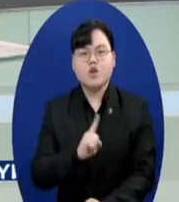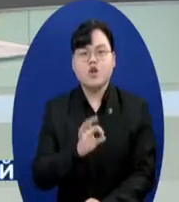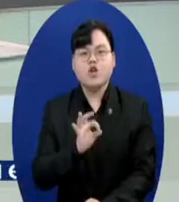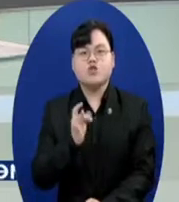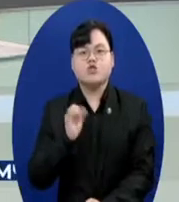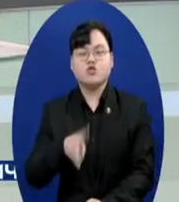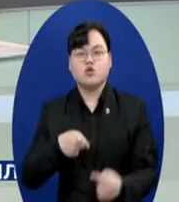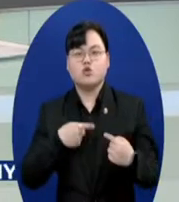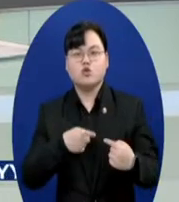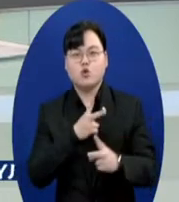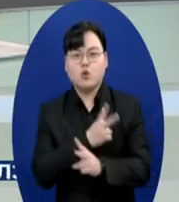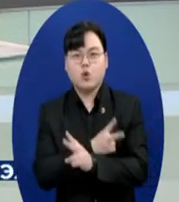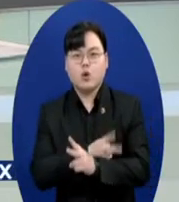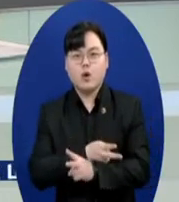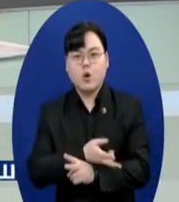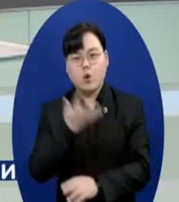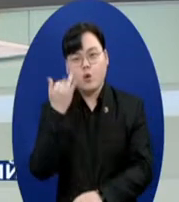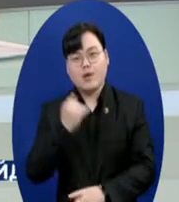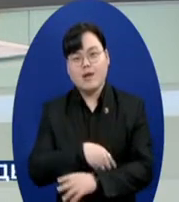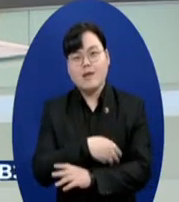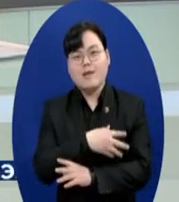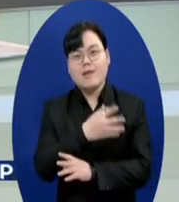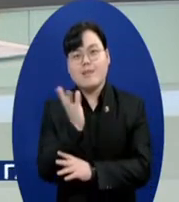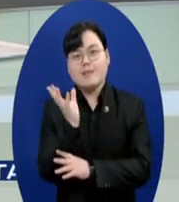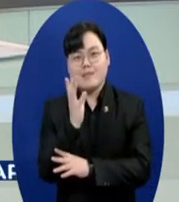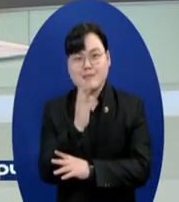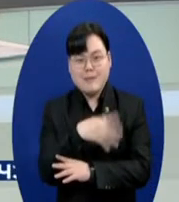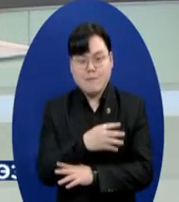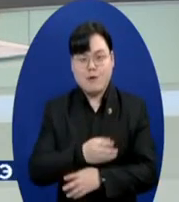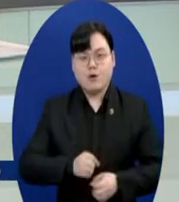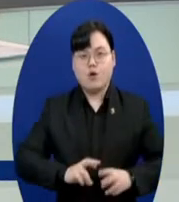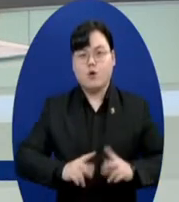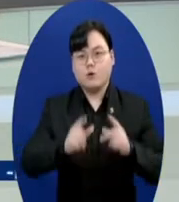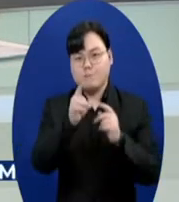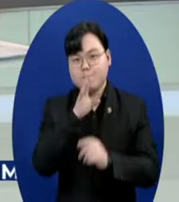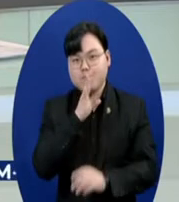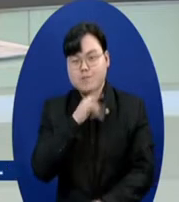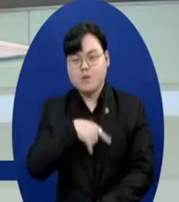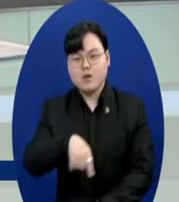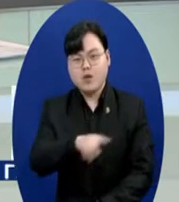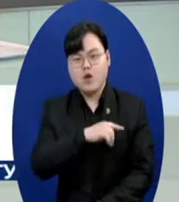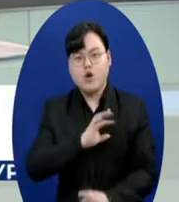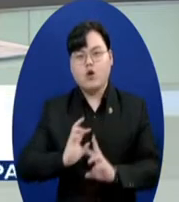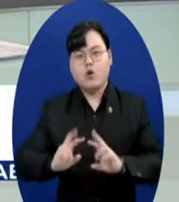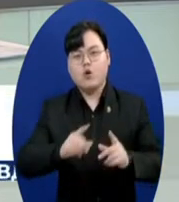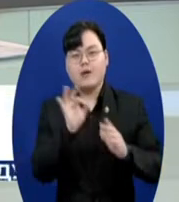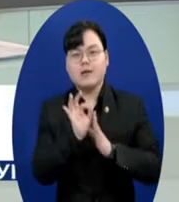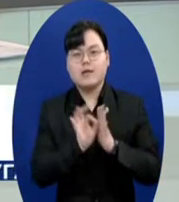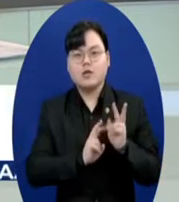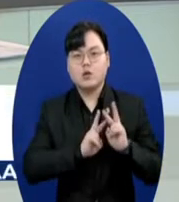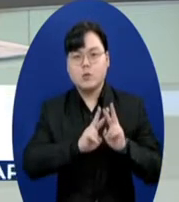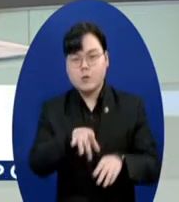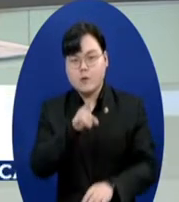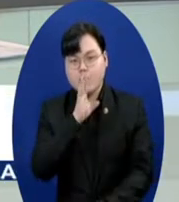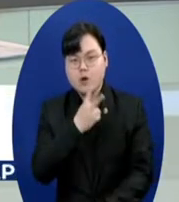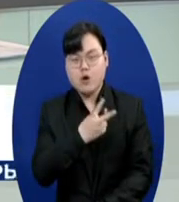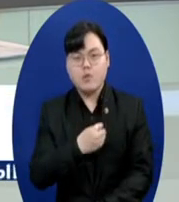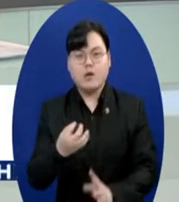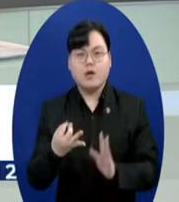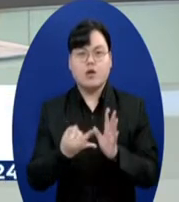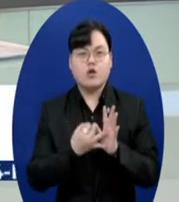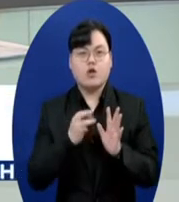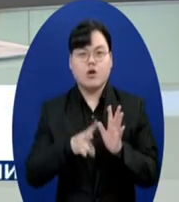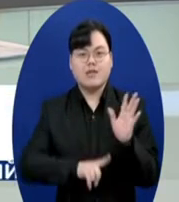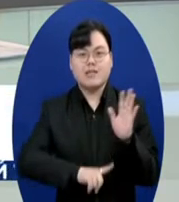хөдөлгөөний эрх намрын чуулганаар өөрчлөхөөр төлөвлөд байгаа. За үүнээс өмнө нийгмийн талбарын салбарын дунд хуулийн өөрчлөлтийн хилэлцүүлгийг өргнүүлэх юм а. 2017 оноос